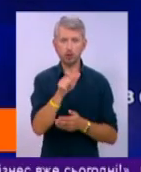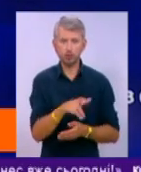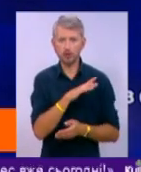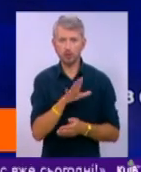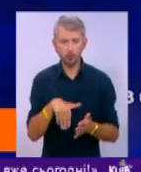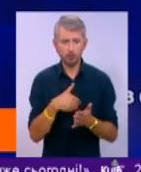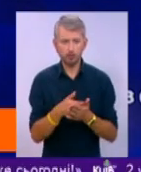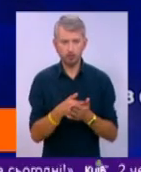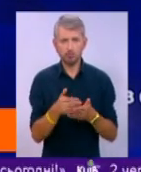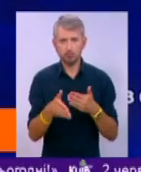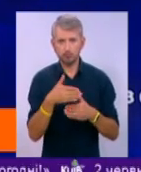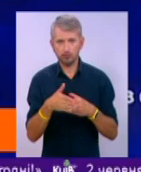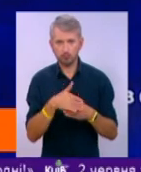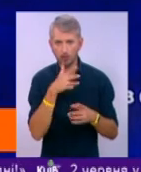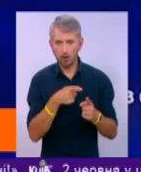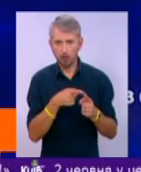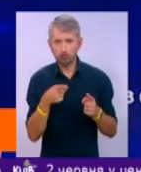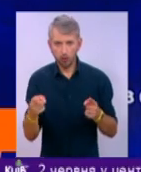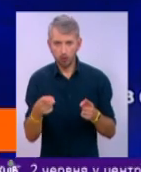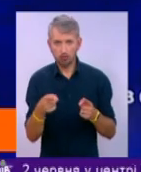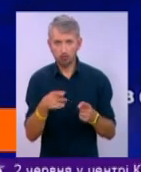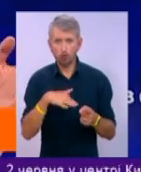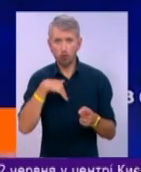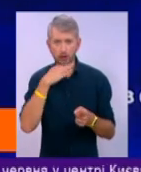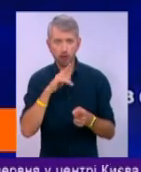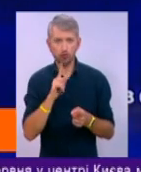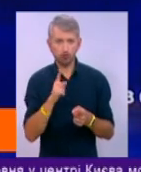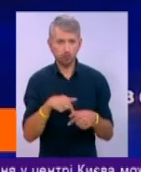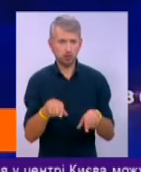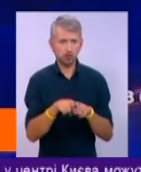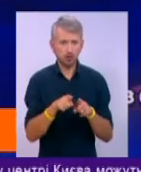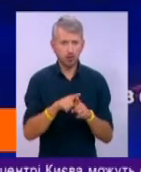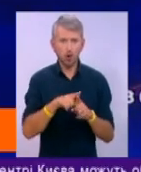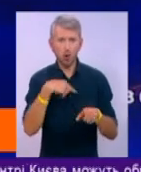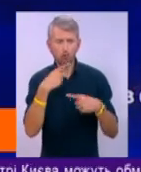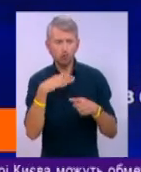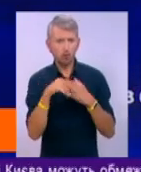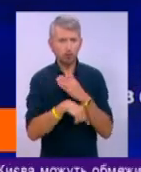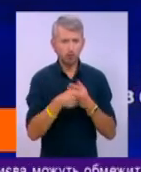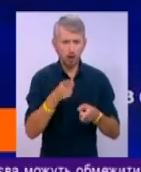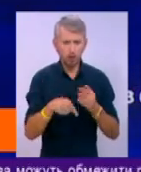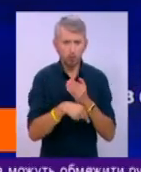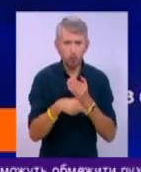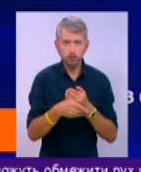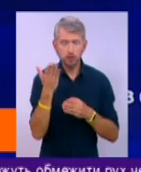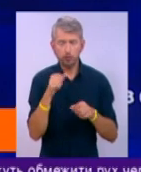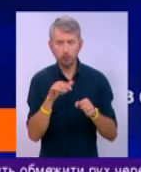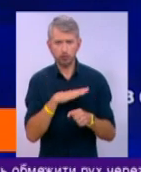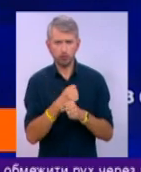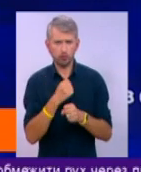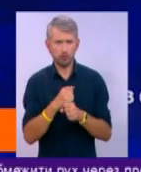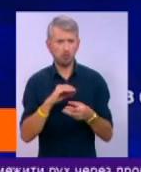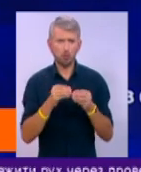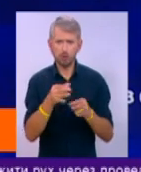був до сих пір притягнутий, що сроки достатні для того, щоб було. При таких розмовах про корупцію, при такій реальній корупції, давно можна було зробити, і тут проблема не в